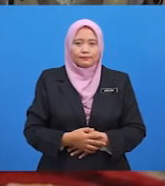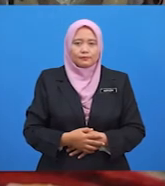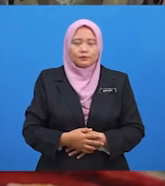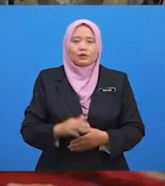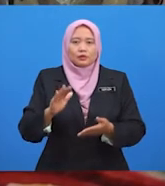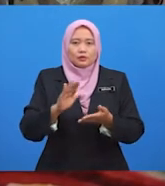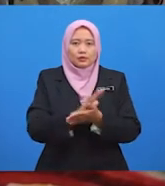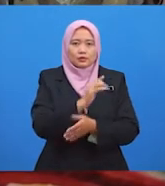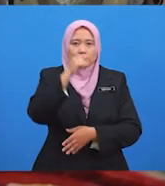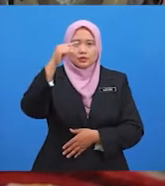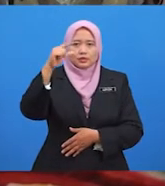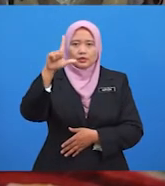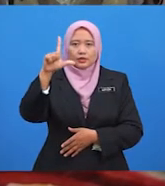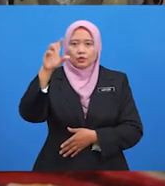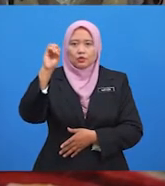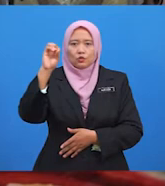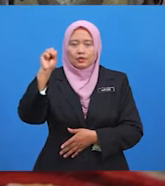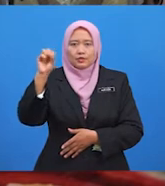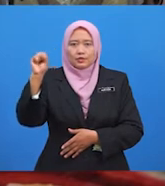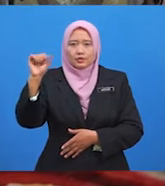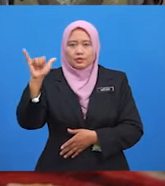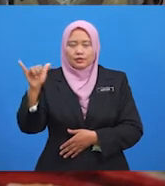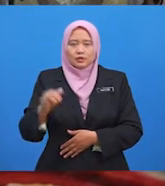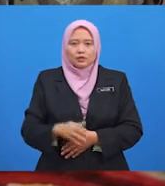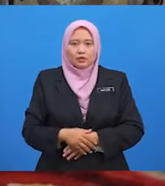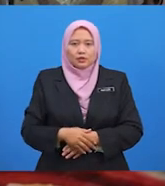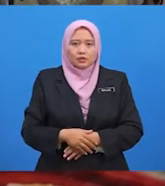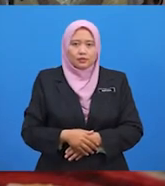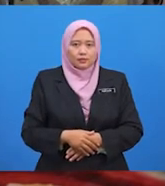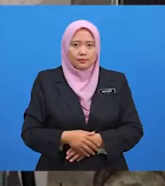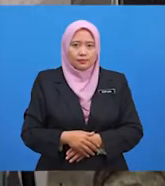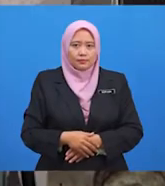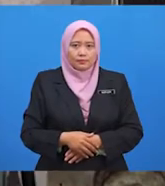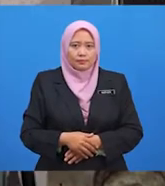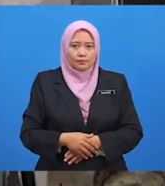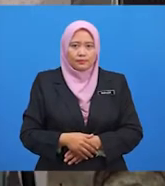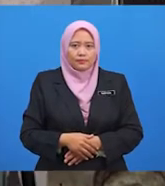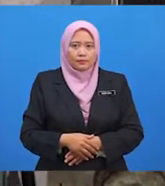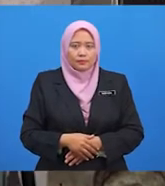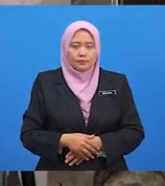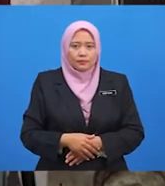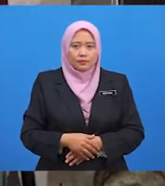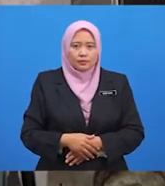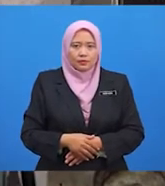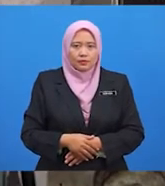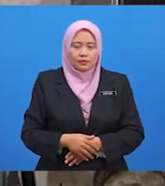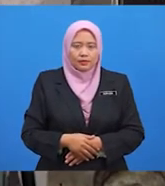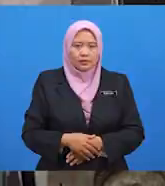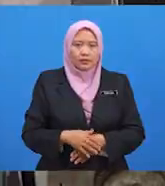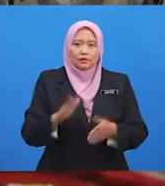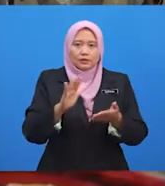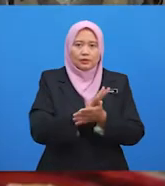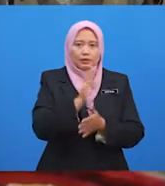Kertas gambar glossy kelihatan berkilat dan memantul cahaya, manakala kertas gambar